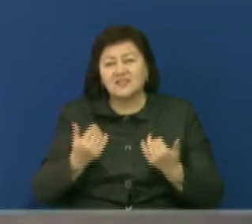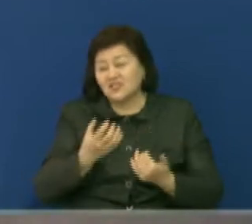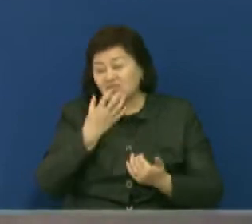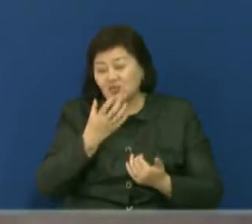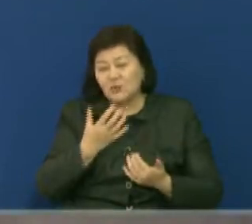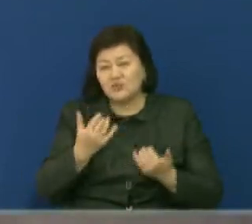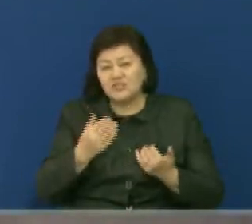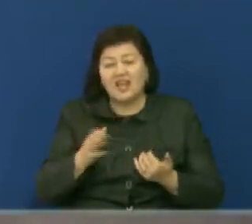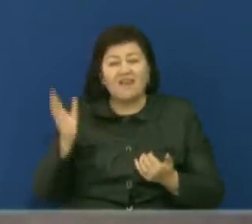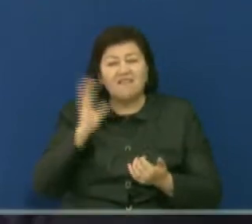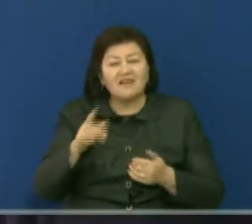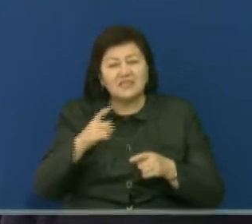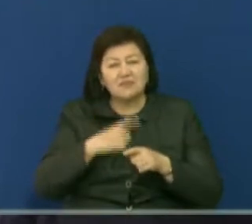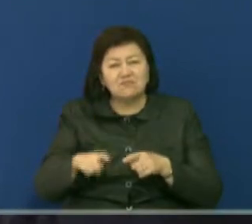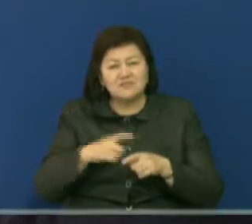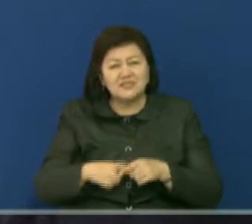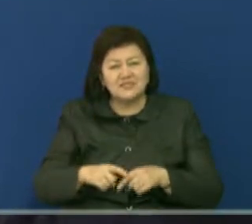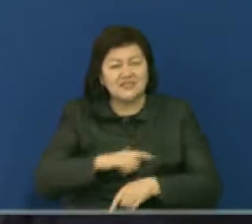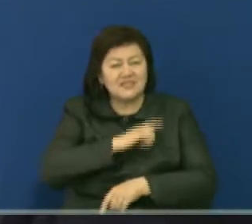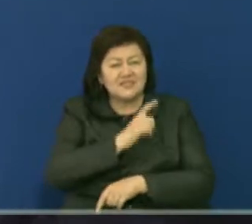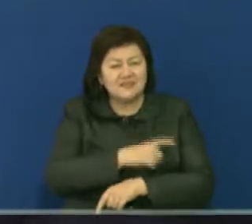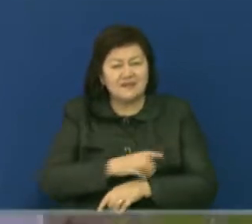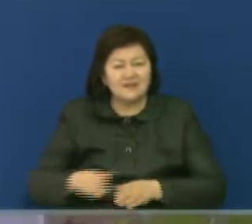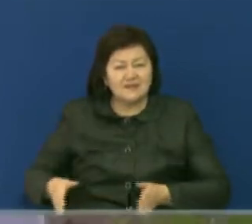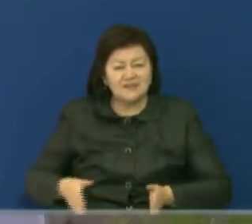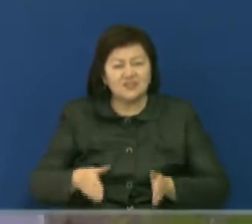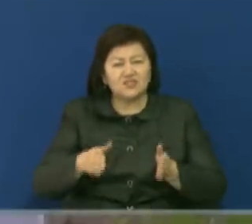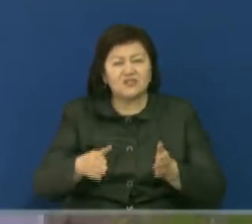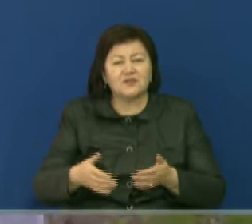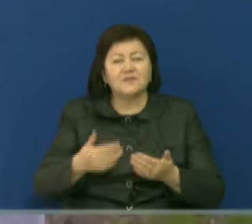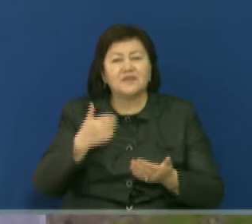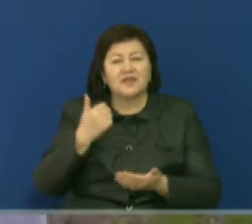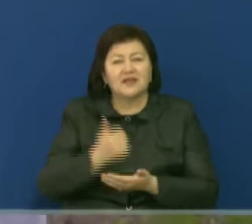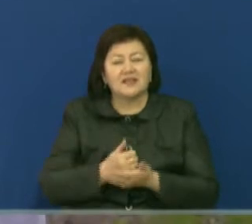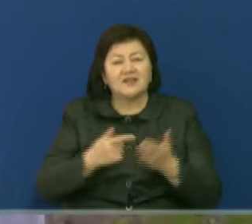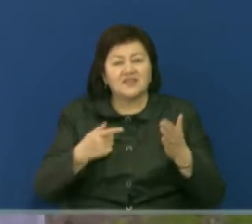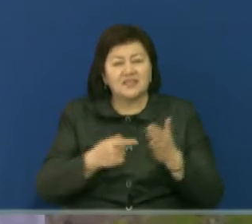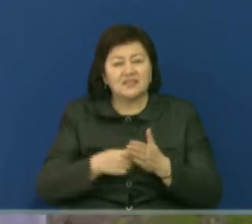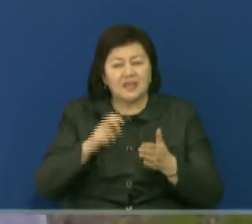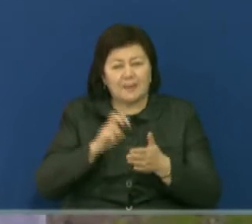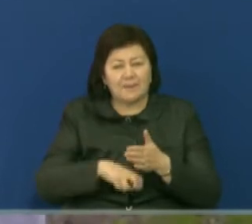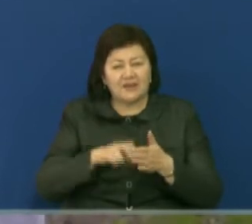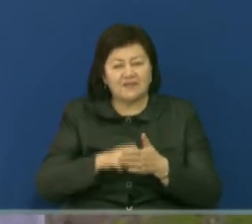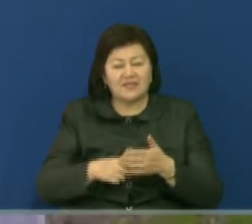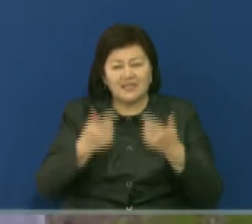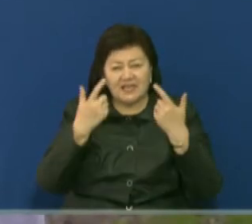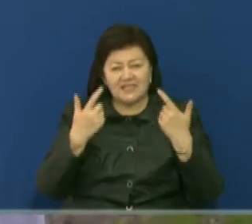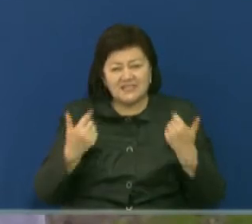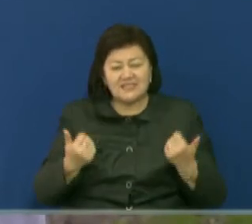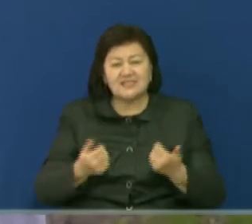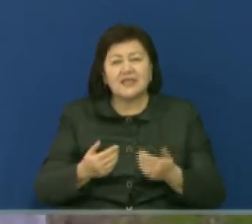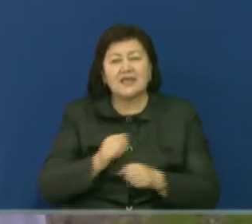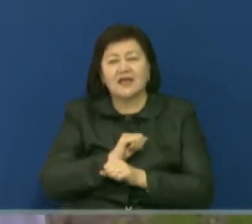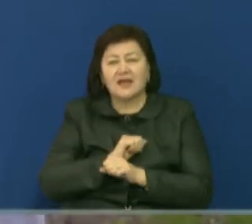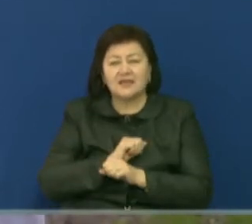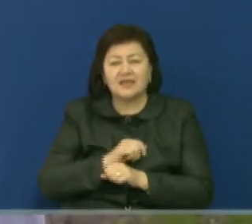течение воды сильное, это очень опасно, говорят специалисты УЧС. Основная цель данного рейда – это разъяснение